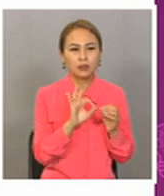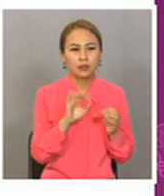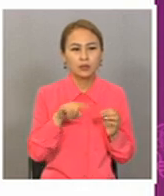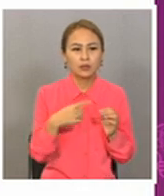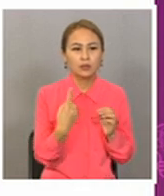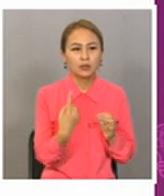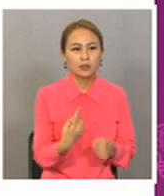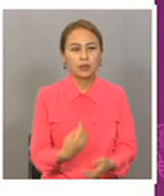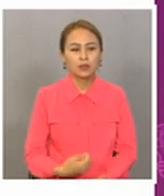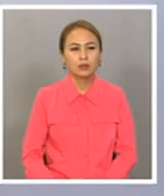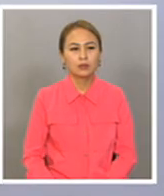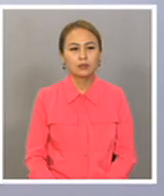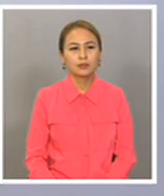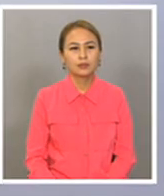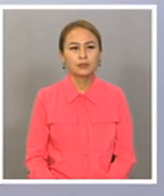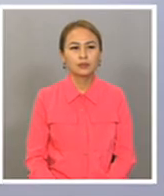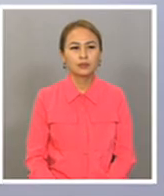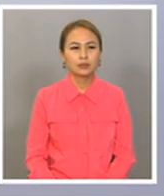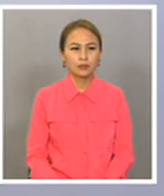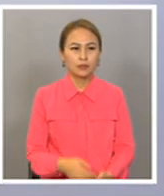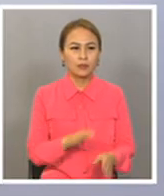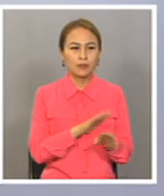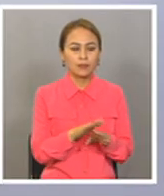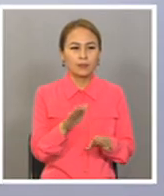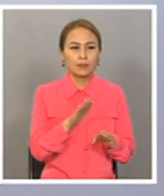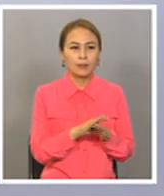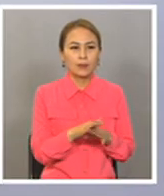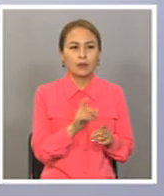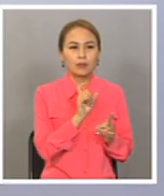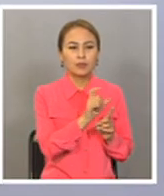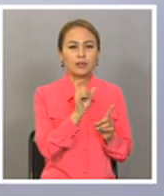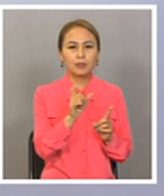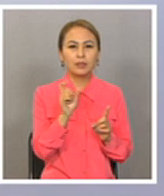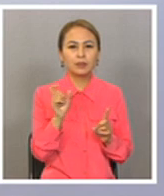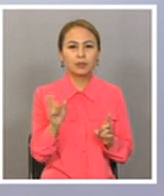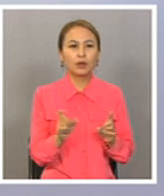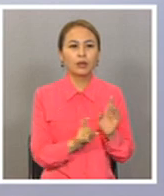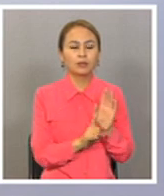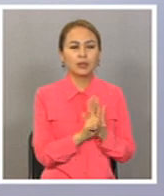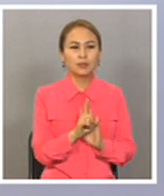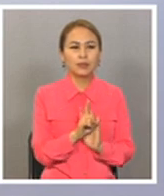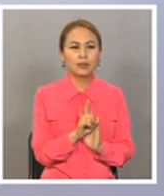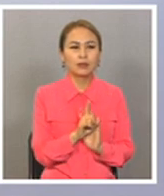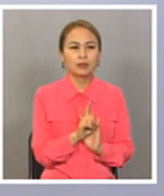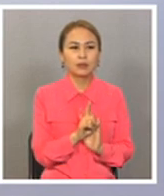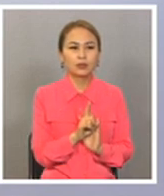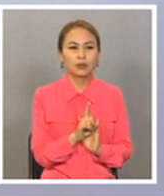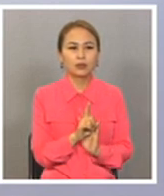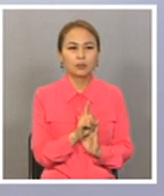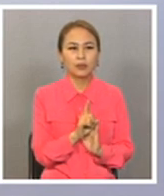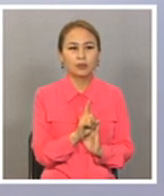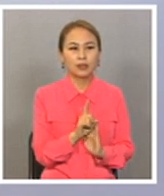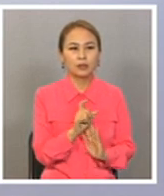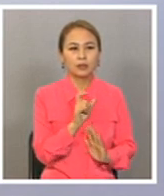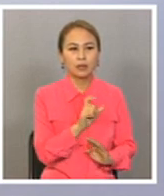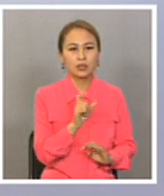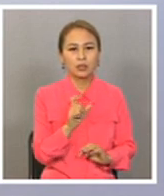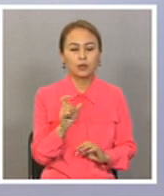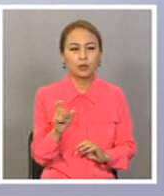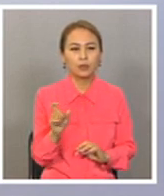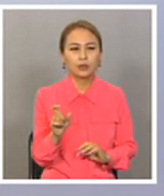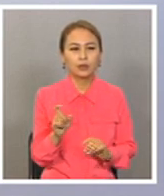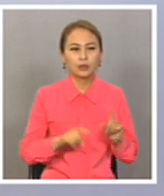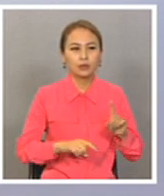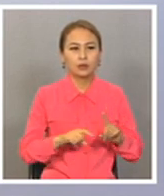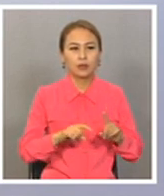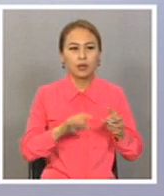Жақсы, олай болса, мына анықтемізден бастайық. Ол үшін санайық. Но 0 болса, әр қадамымызға